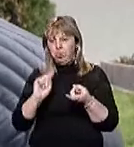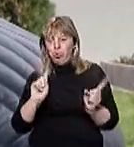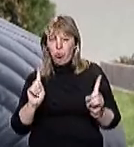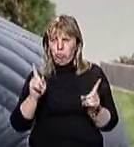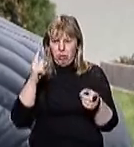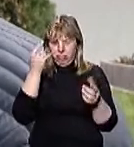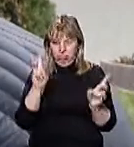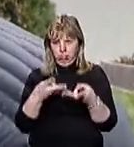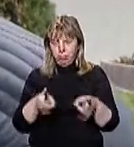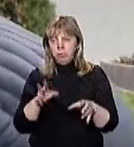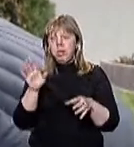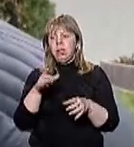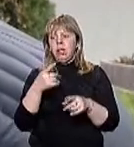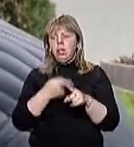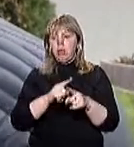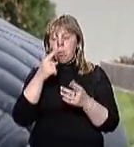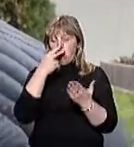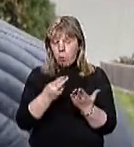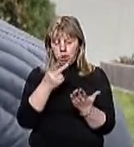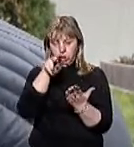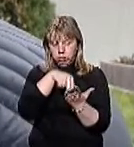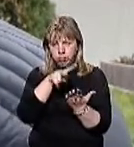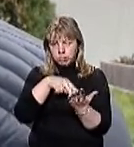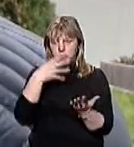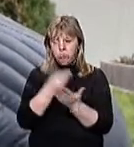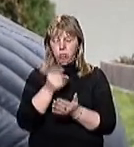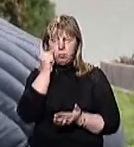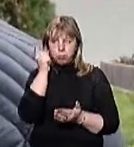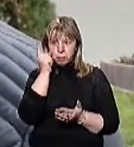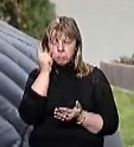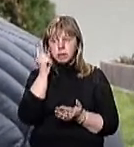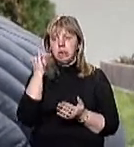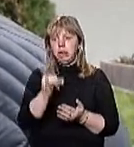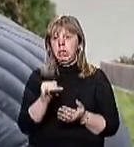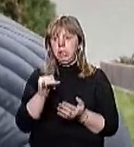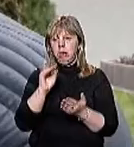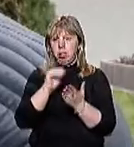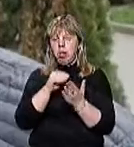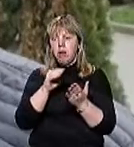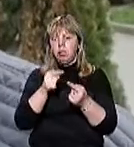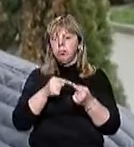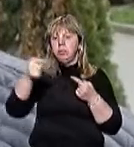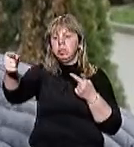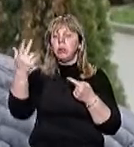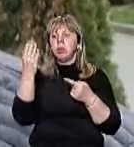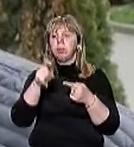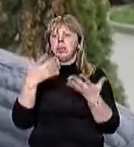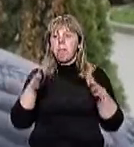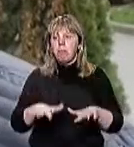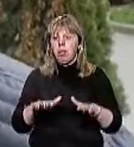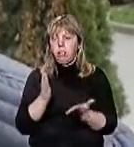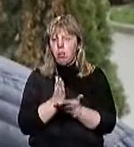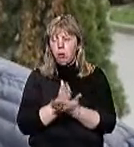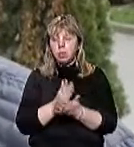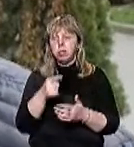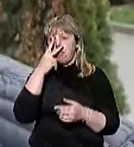прив'язки, може подати, побачити у своєму радарі і налаштувати відстань. Таким чином людина бачить